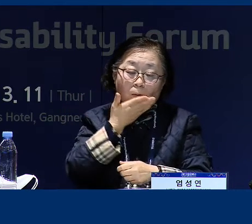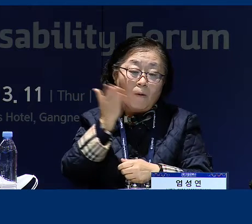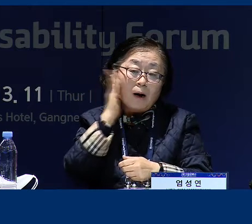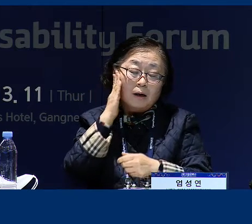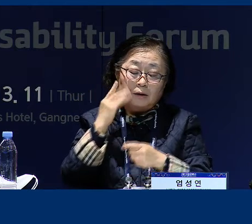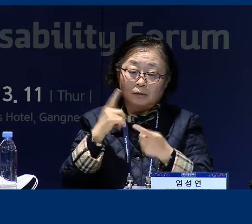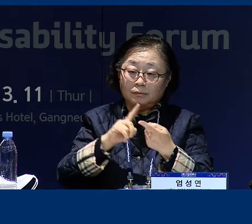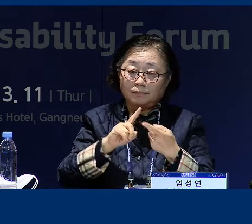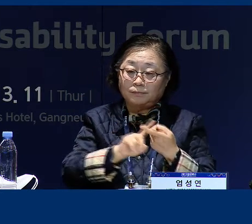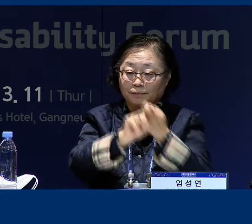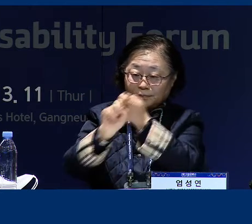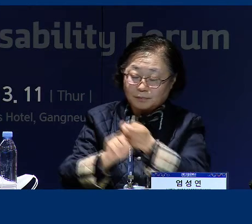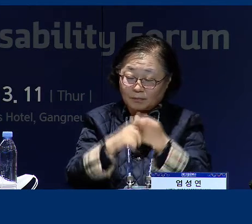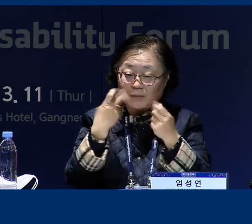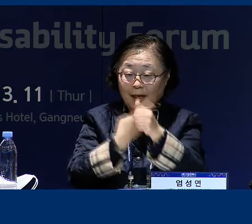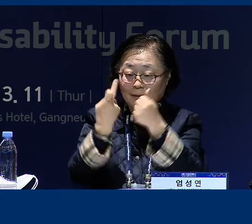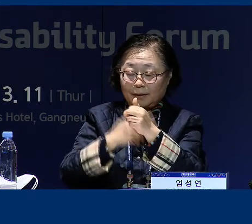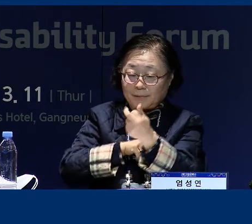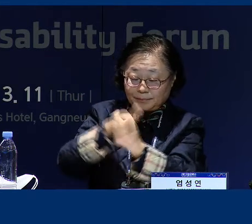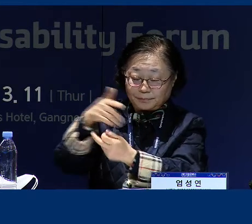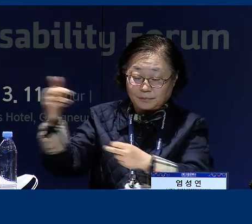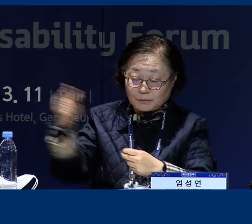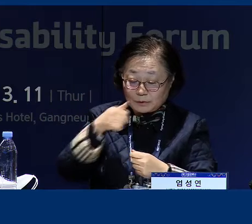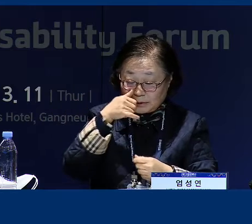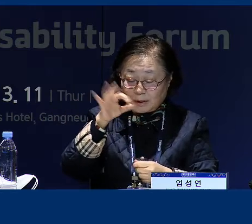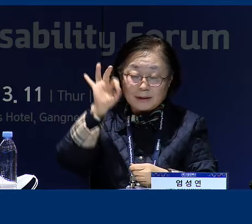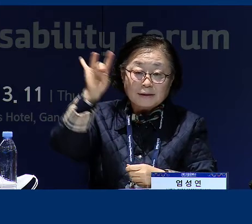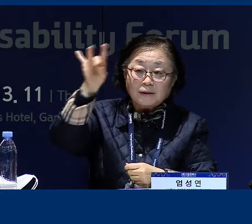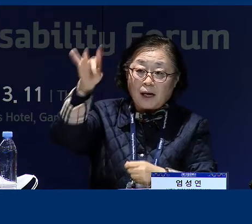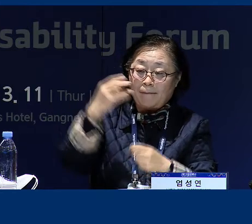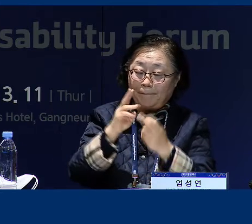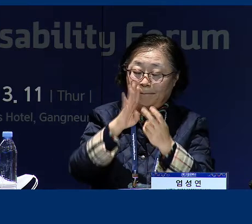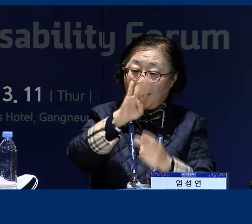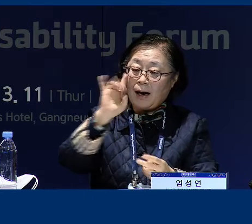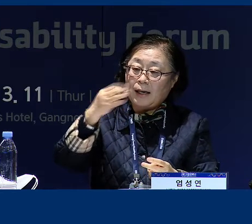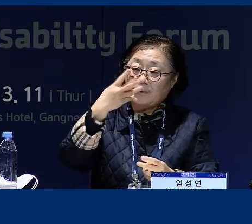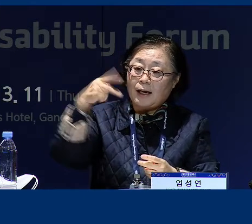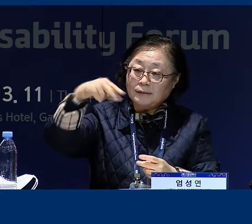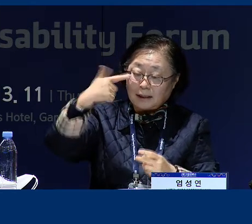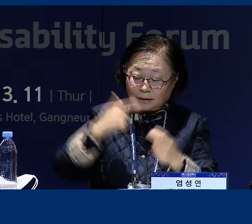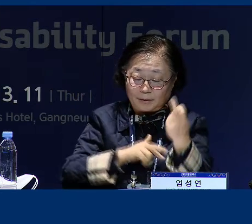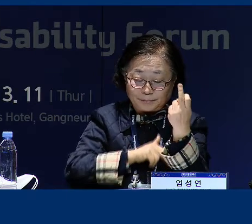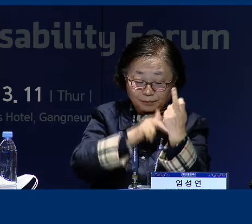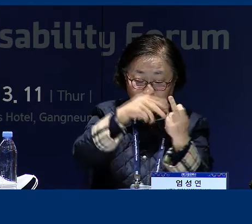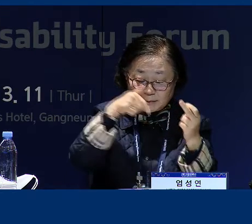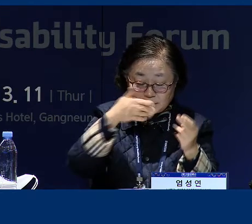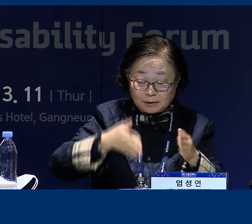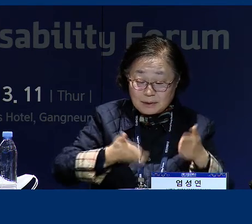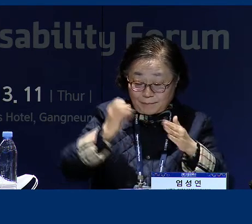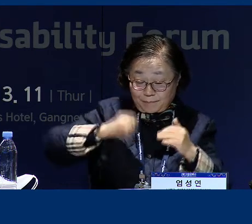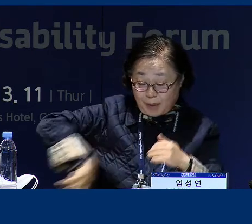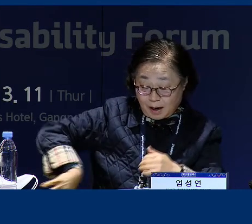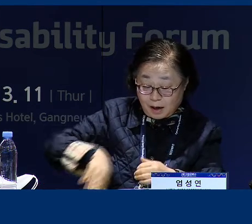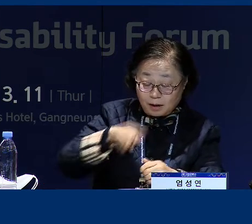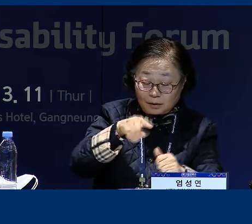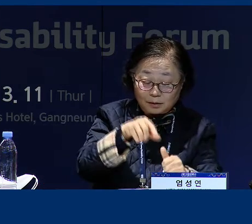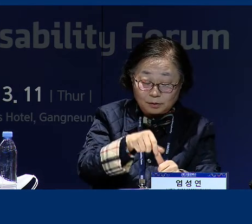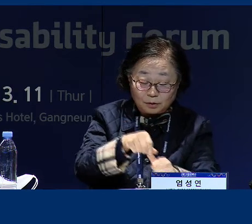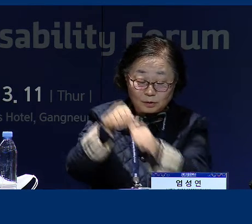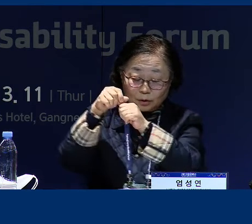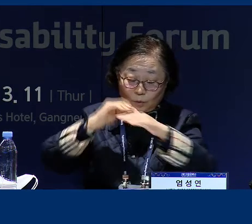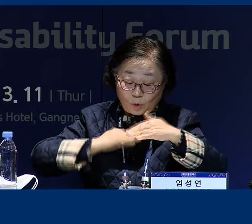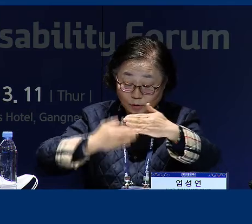지역의 농아인 산악 회원들이 인제 방태산에서 조난되고 구조되는 과정에서